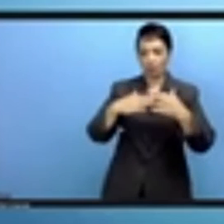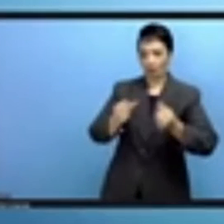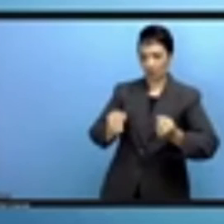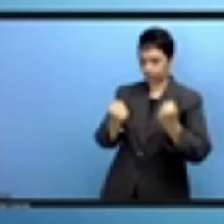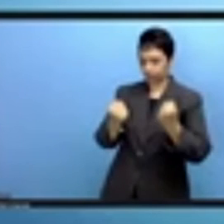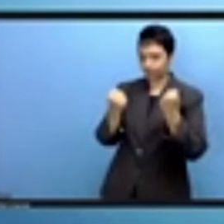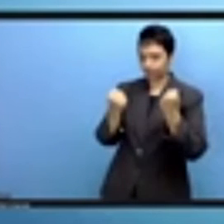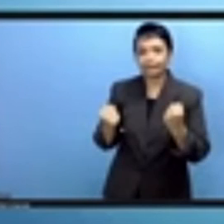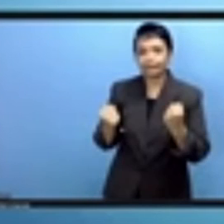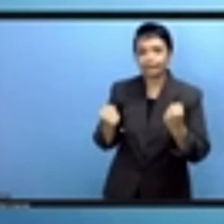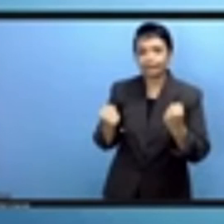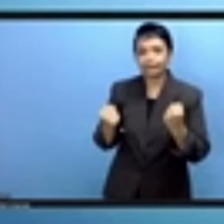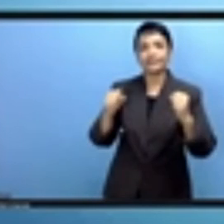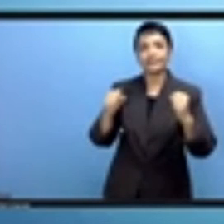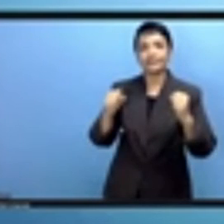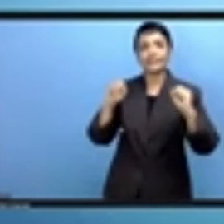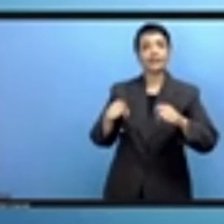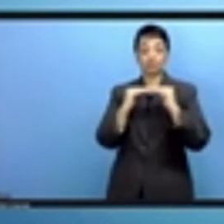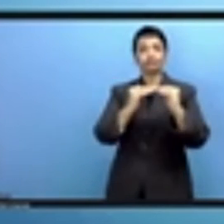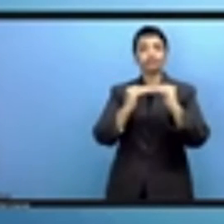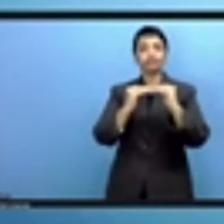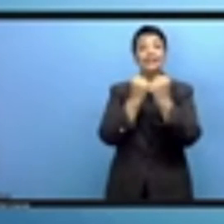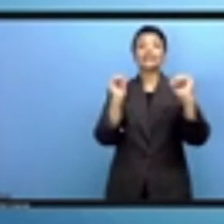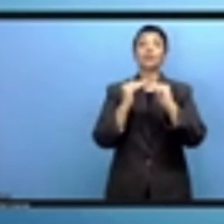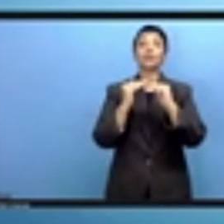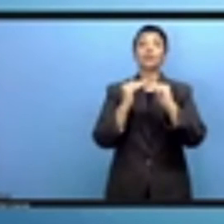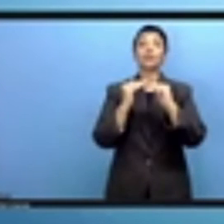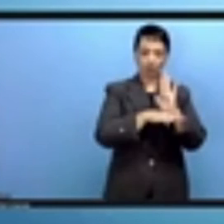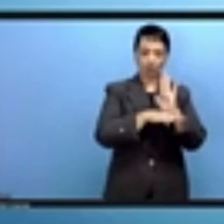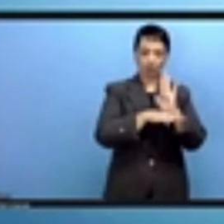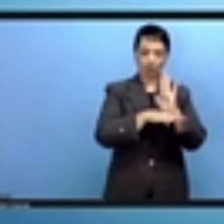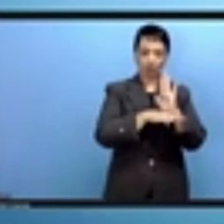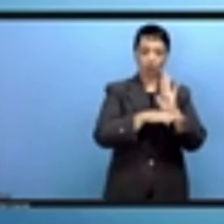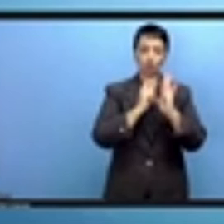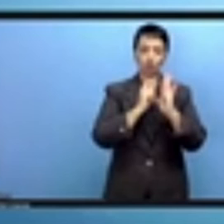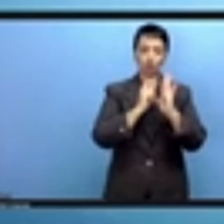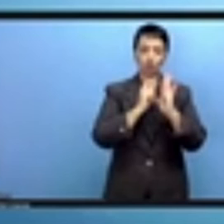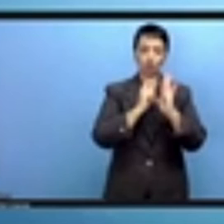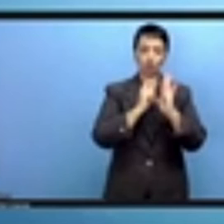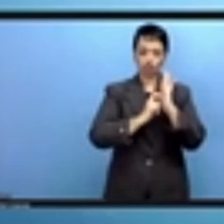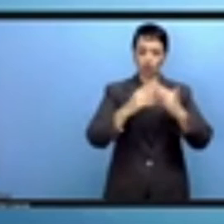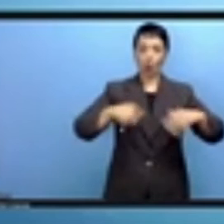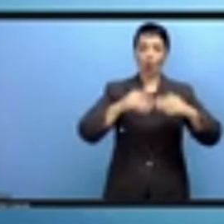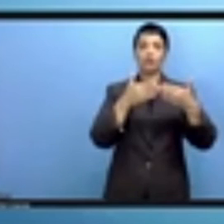而在政治上呢，我们需要更进一步的参与，